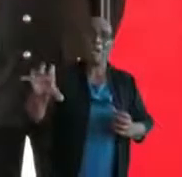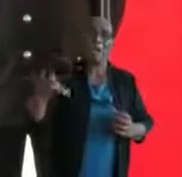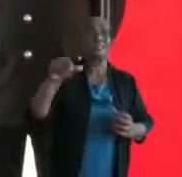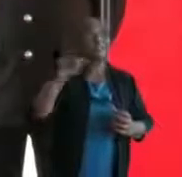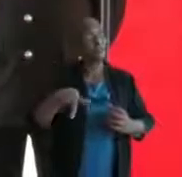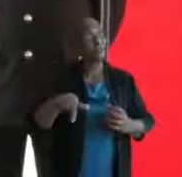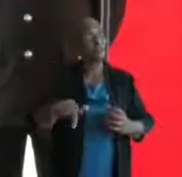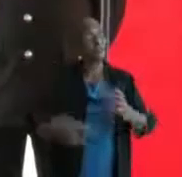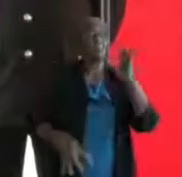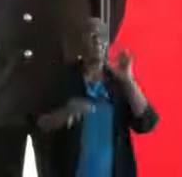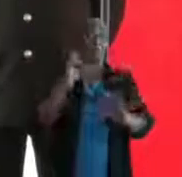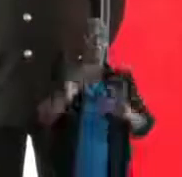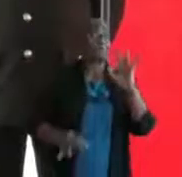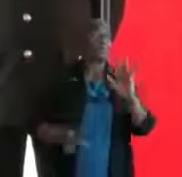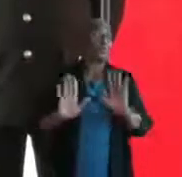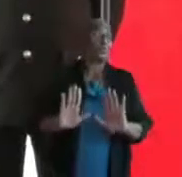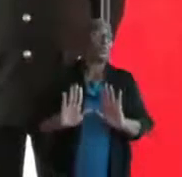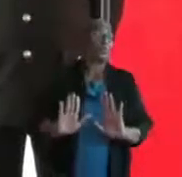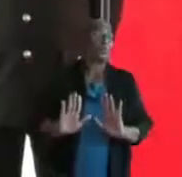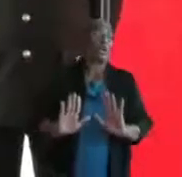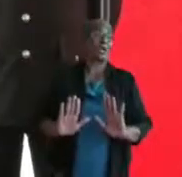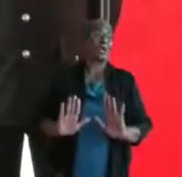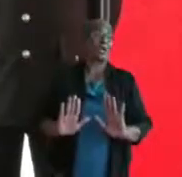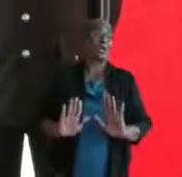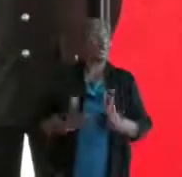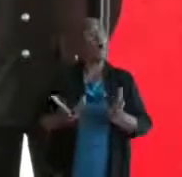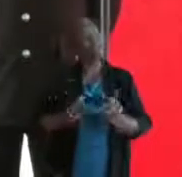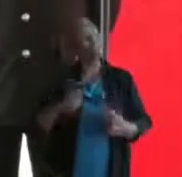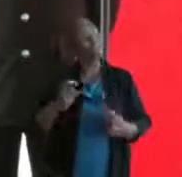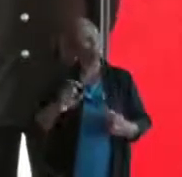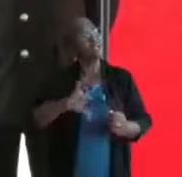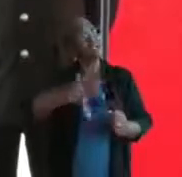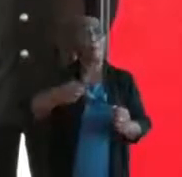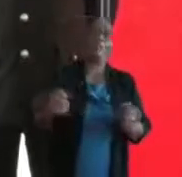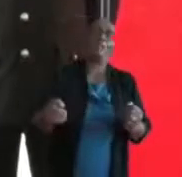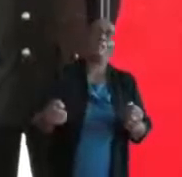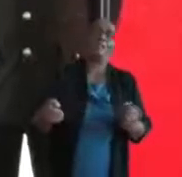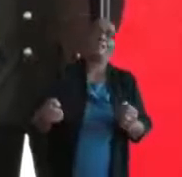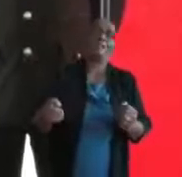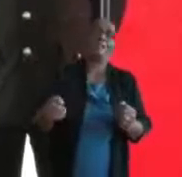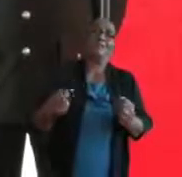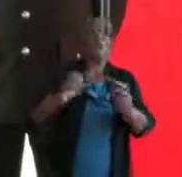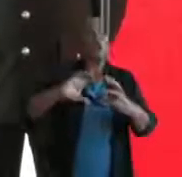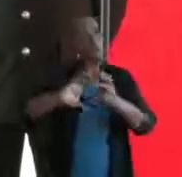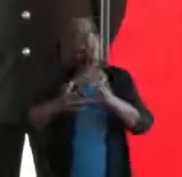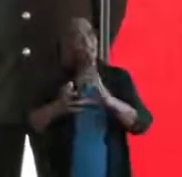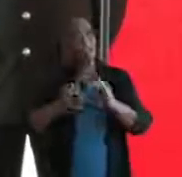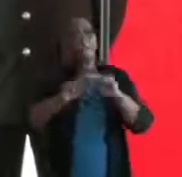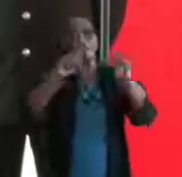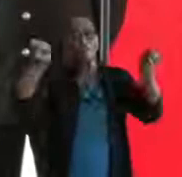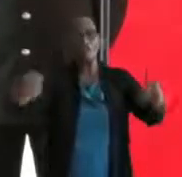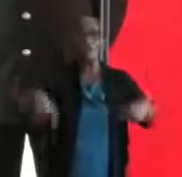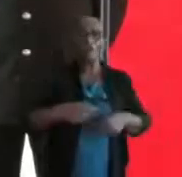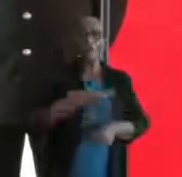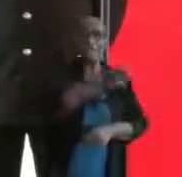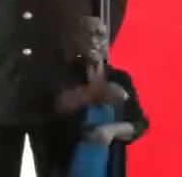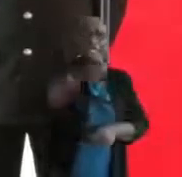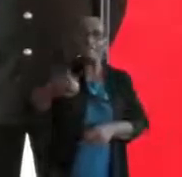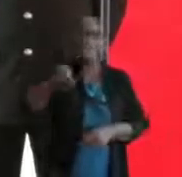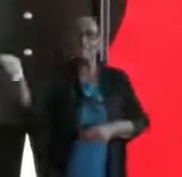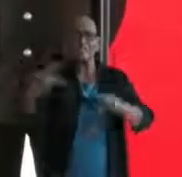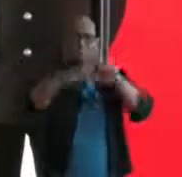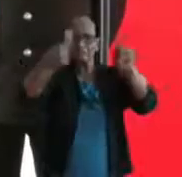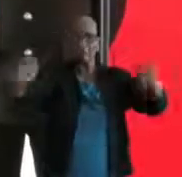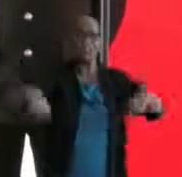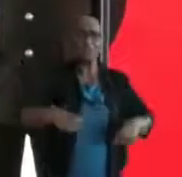berechting of korra ben elkaar binnenkort opgehaald correctief uitgegeven gronden of verkavelingen